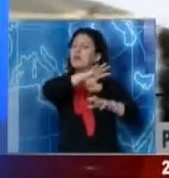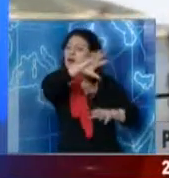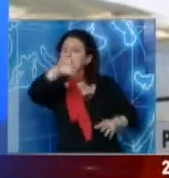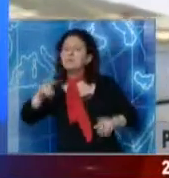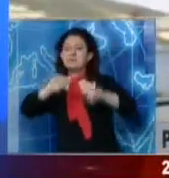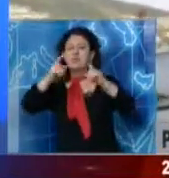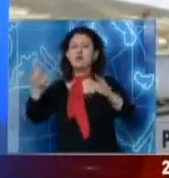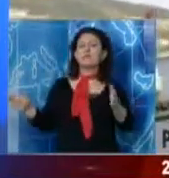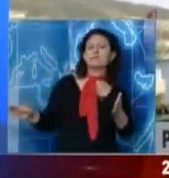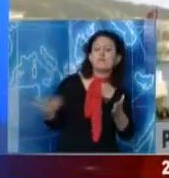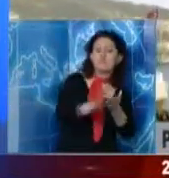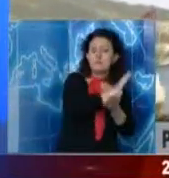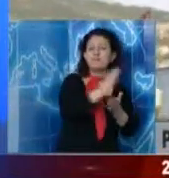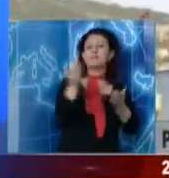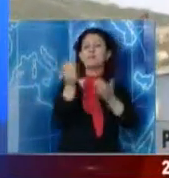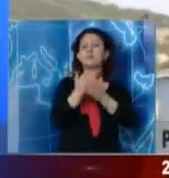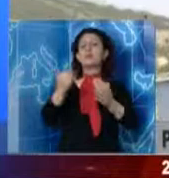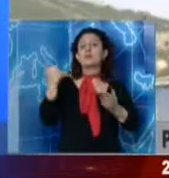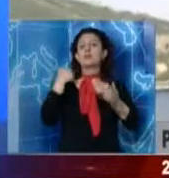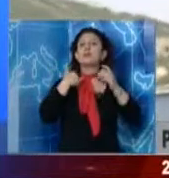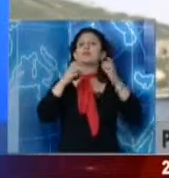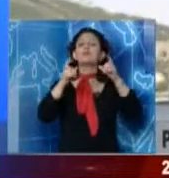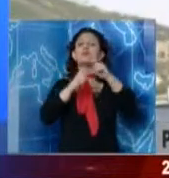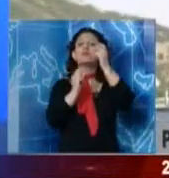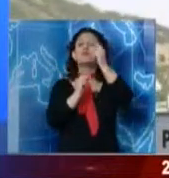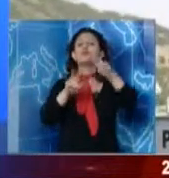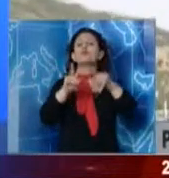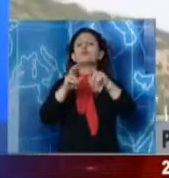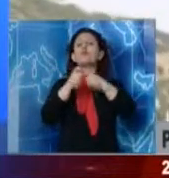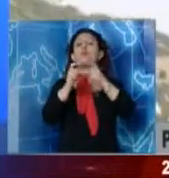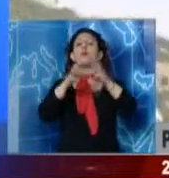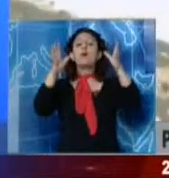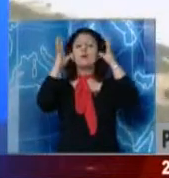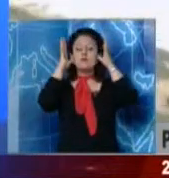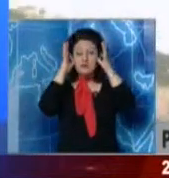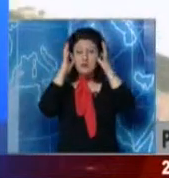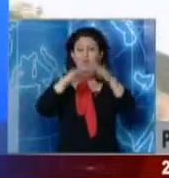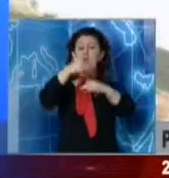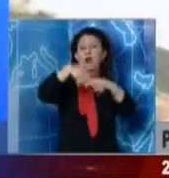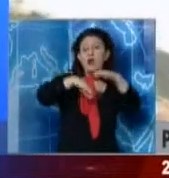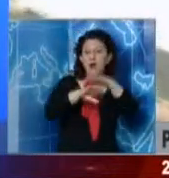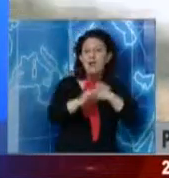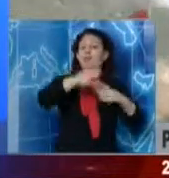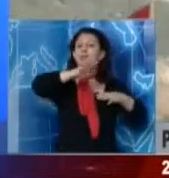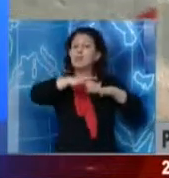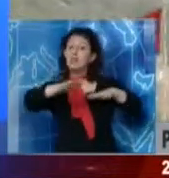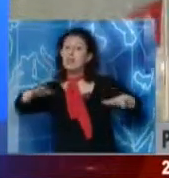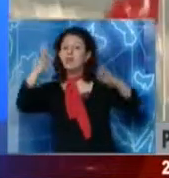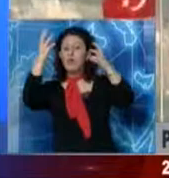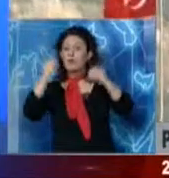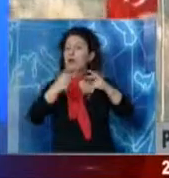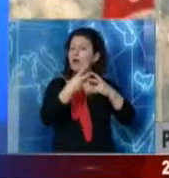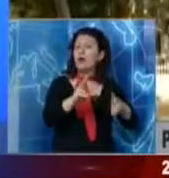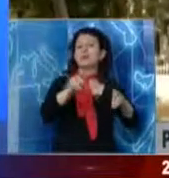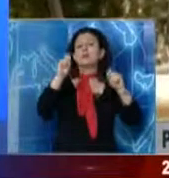mekanları ortadan kaldırıp, Hereke'nin, Sümer Camii'nin ve işte tren yolunun hemen altından denize kadar olan alanını